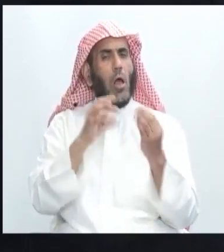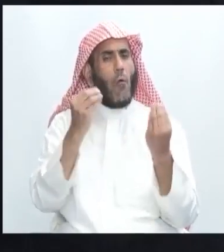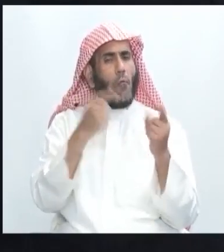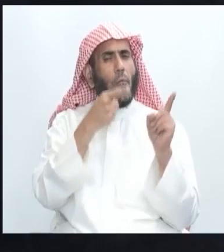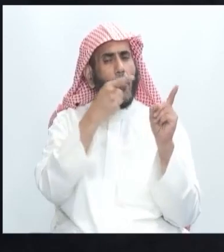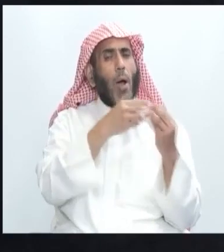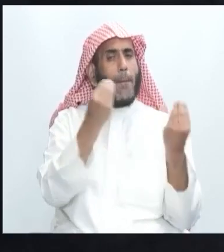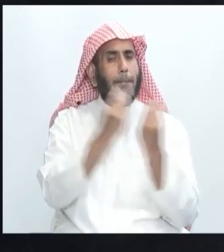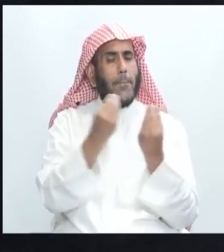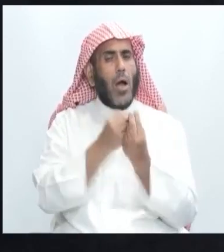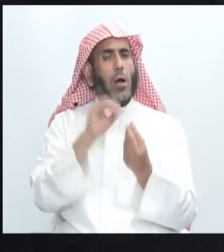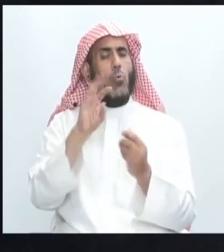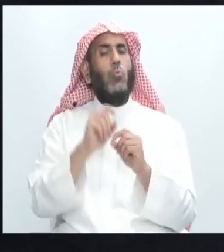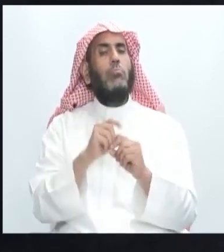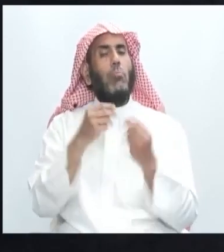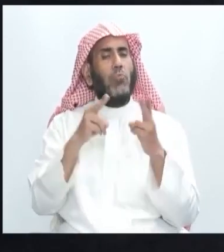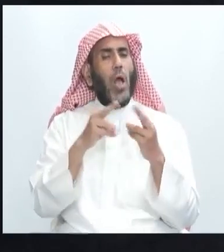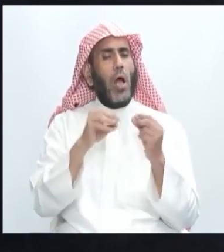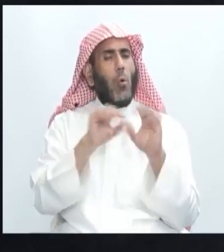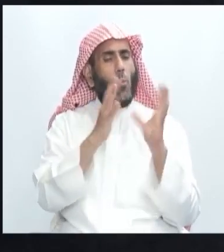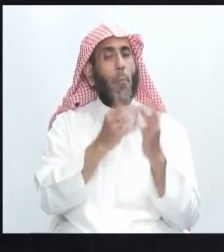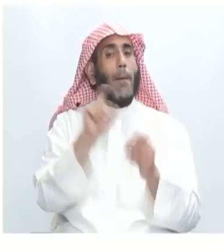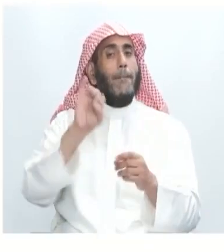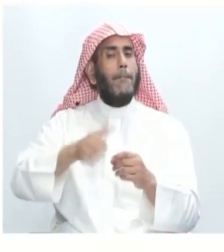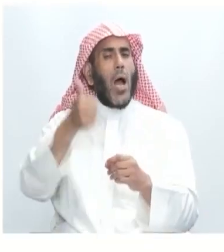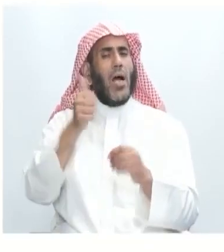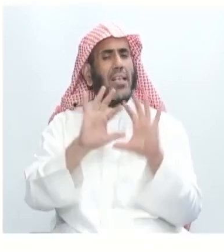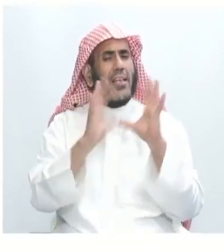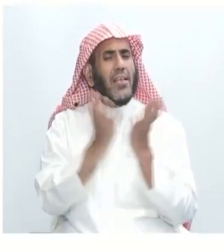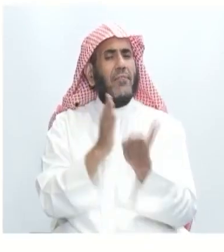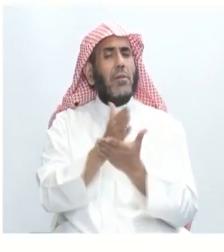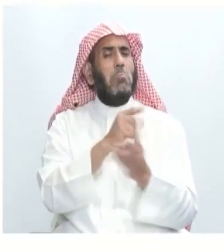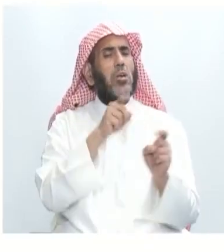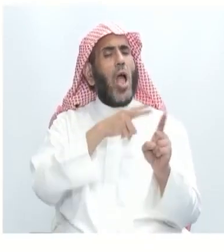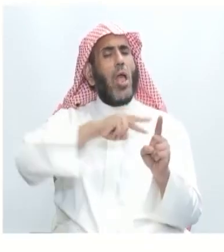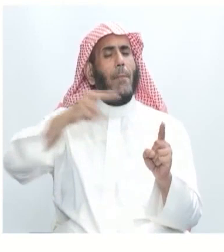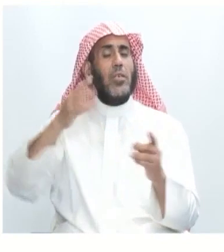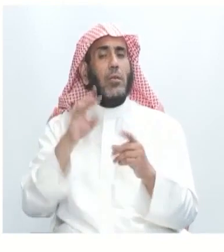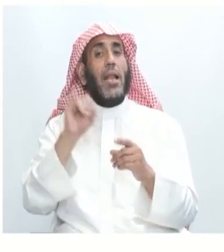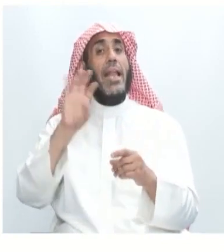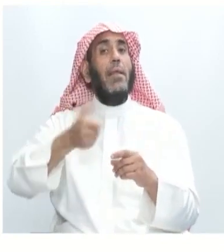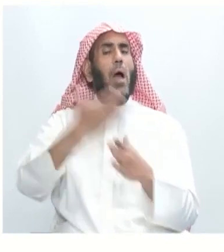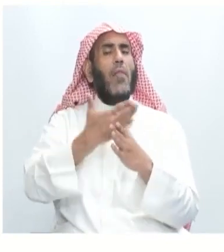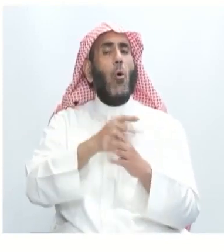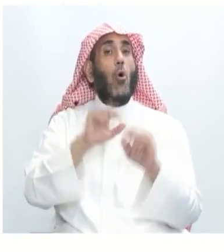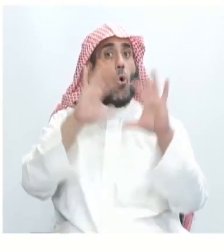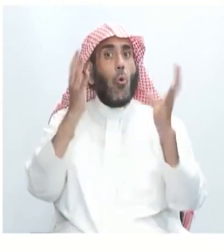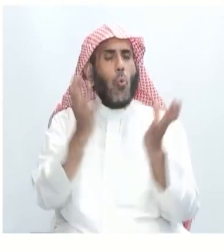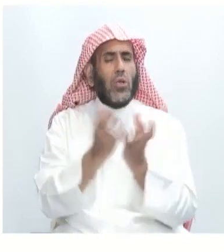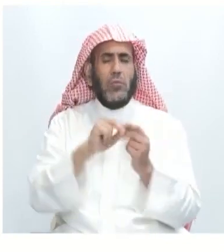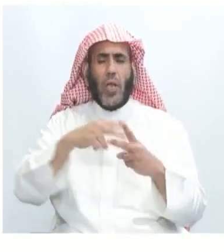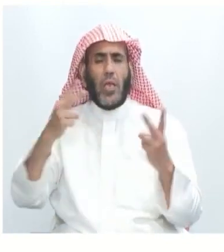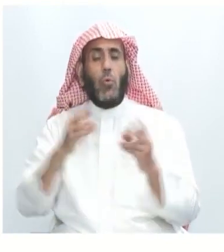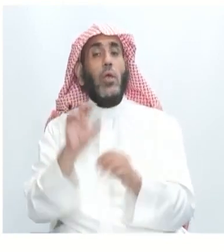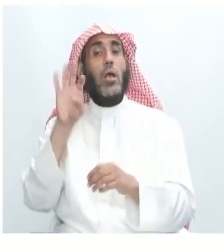موضوع يعني يتصلف به ما هو هنا التعريف مجال علمي لماذا وصف ظاهره كذلك